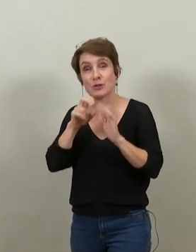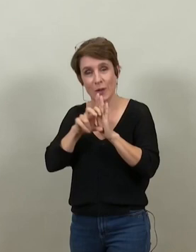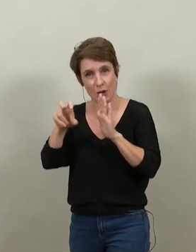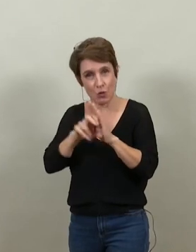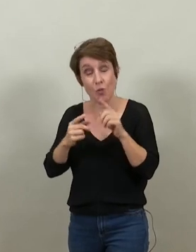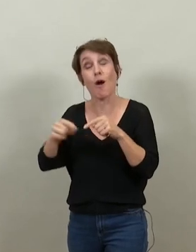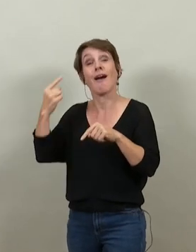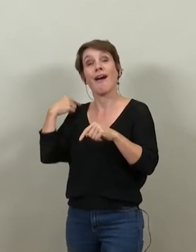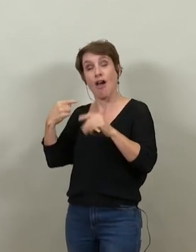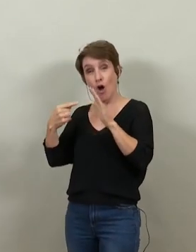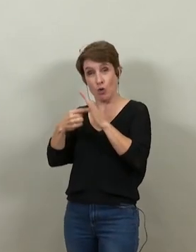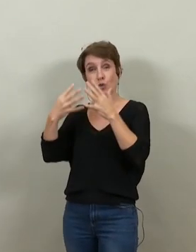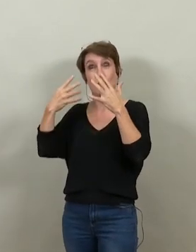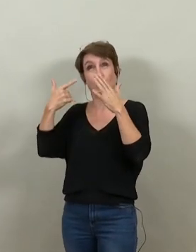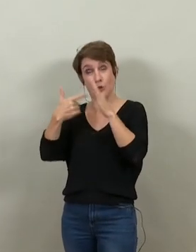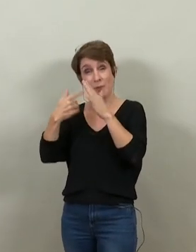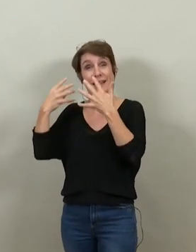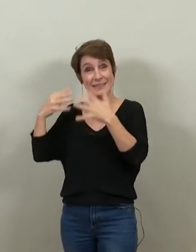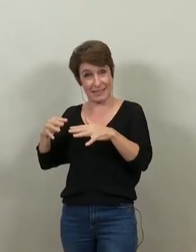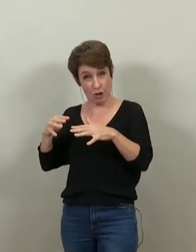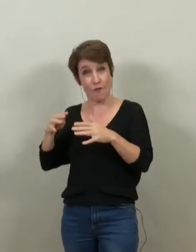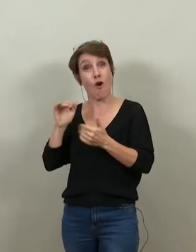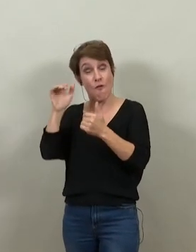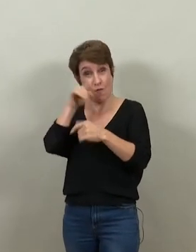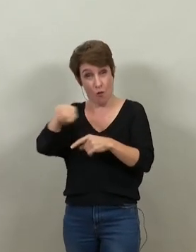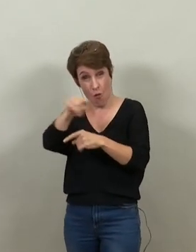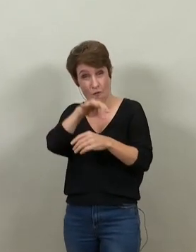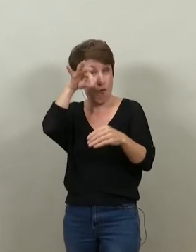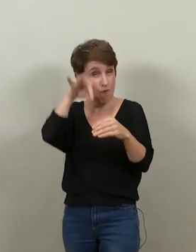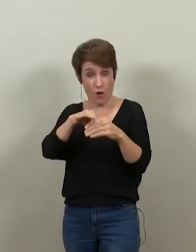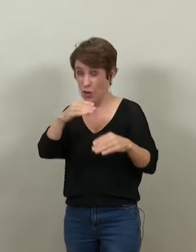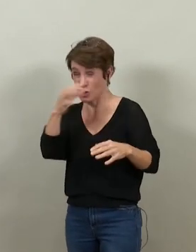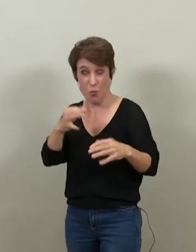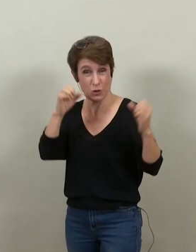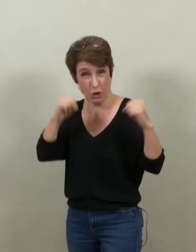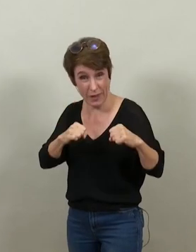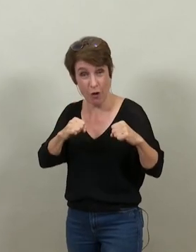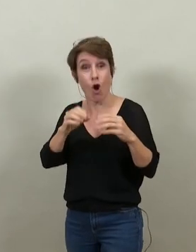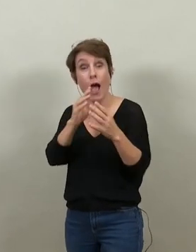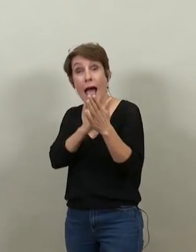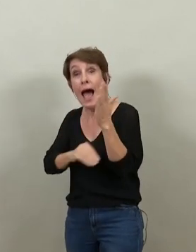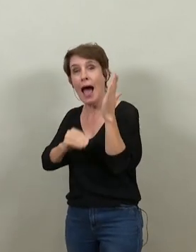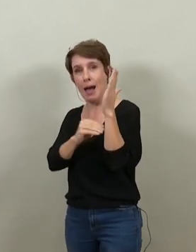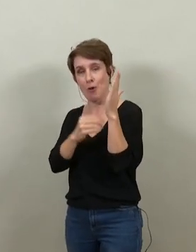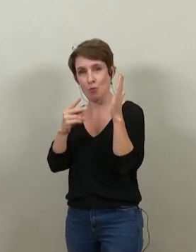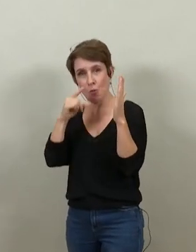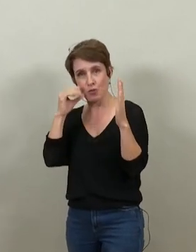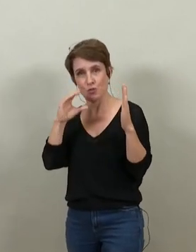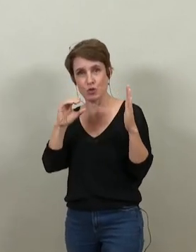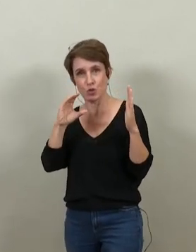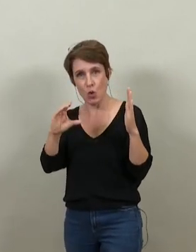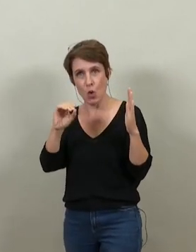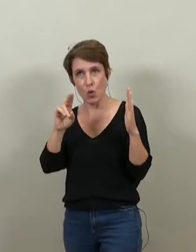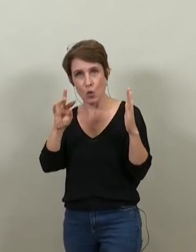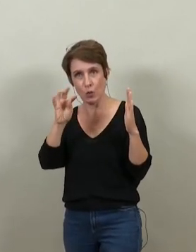majorité à l'unanimité du conseil municipal un amendement de Monsieur Coutaz a été voté et approuvé